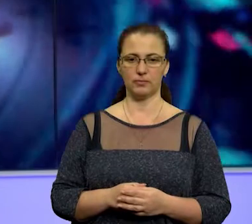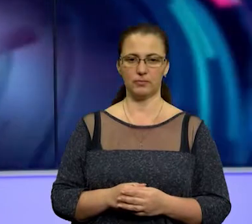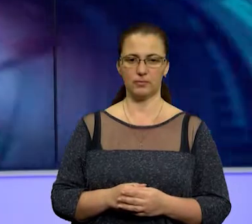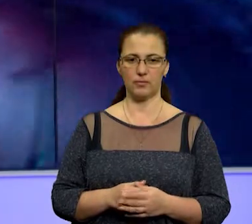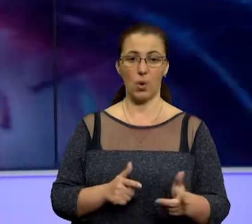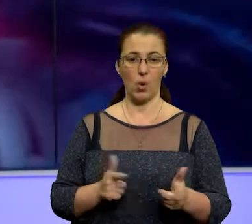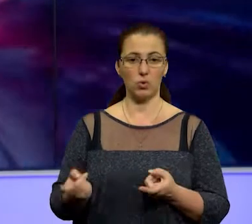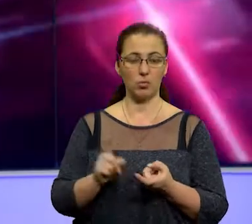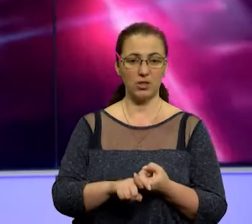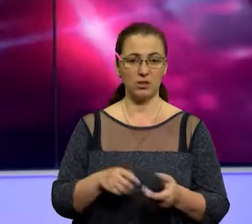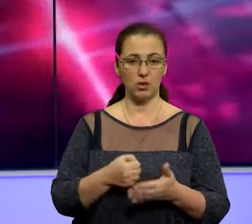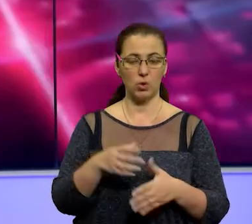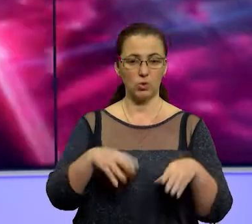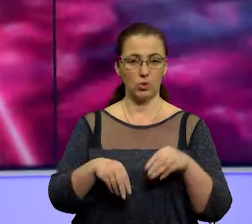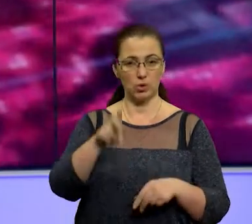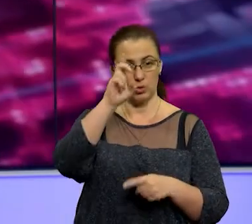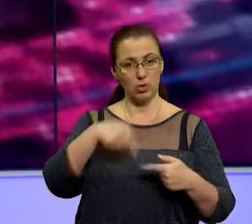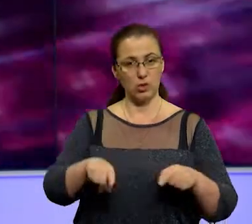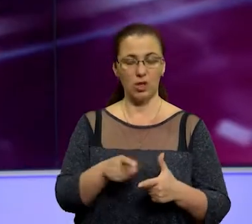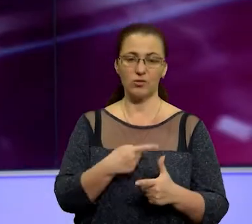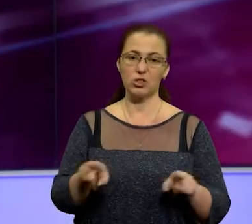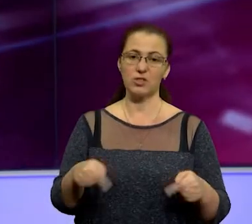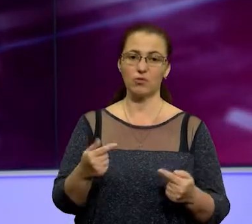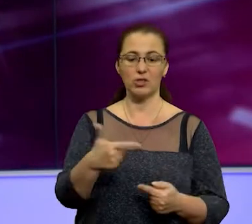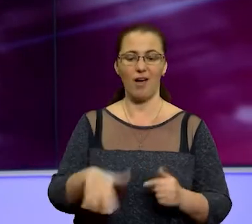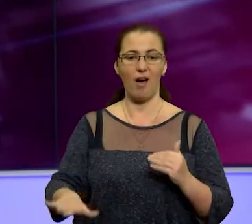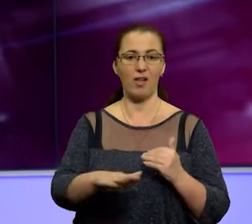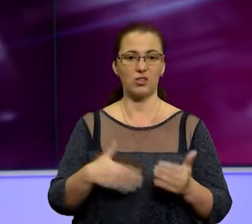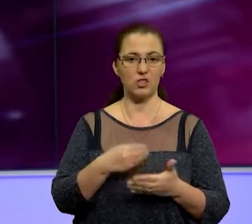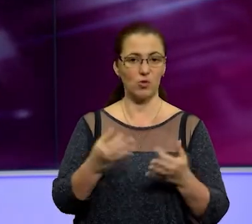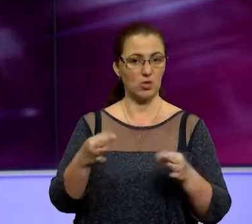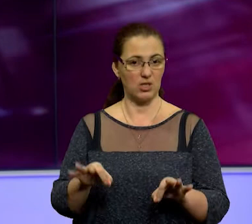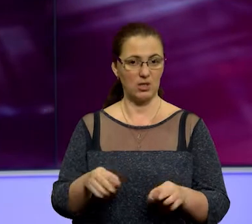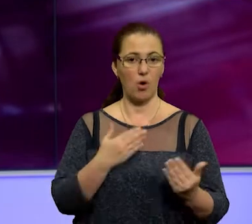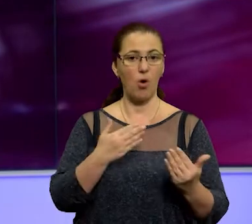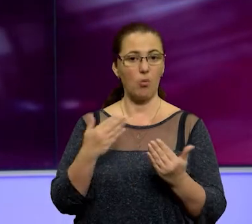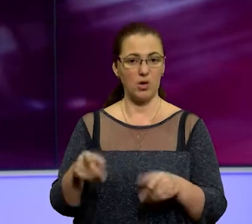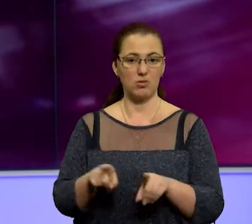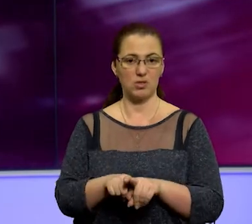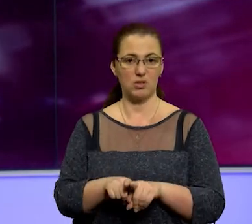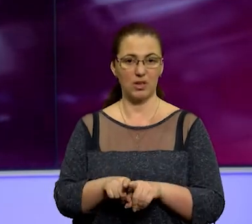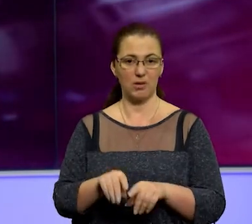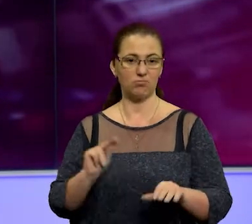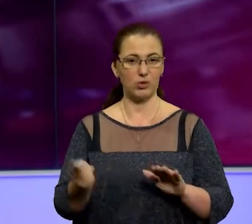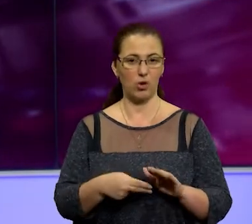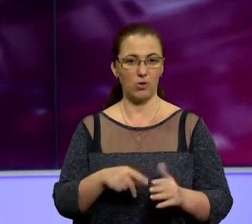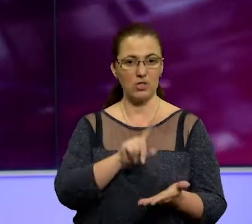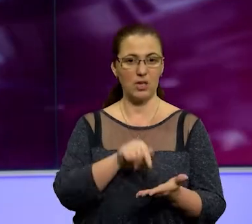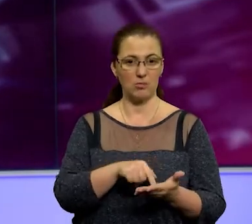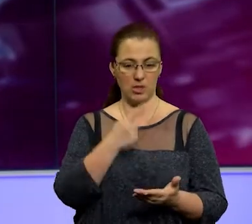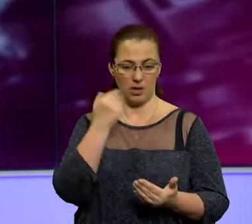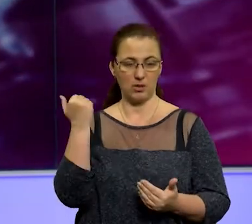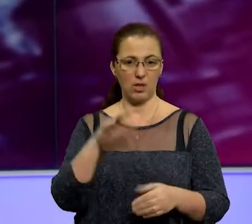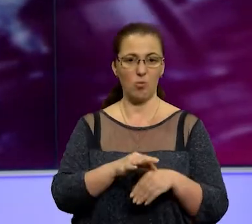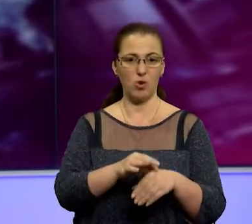Готові приєднатися до сусідньої держави чи створити на Галичині свою незалежну? Опитування з такими провокативними запитаннями днями